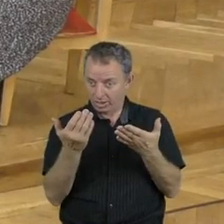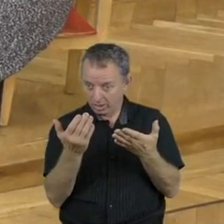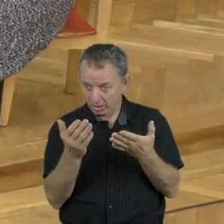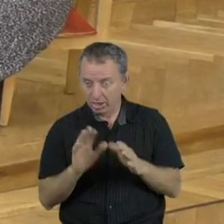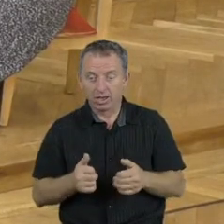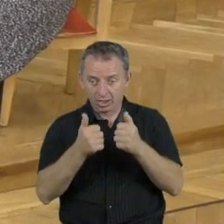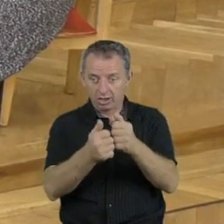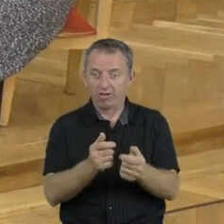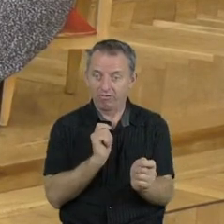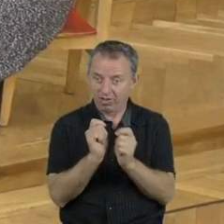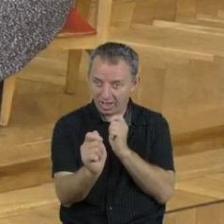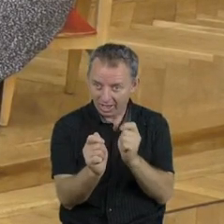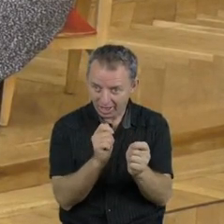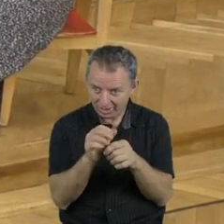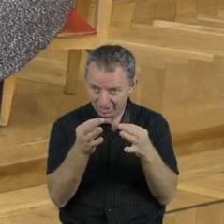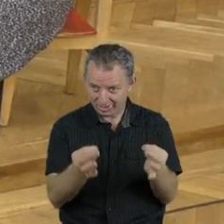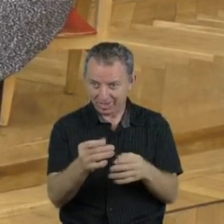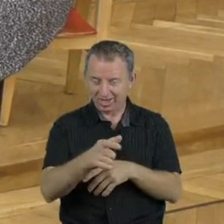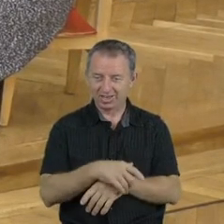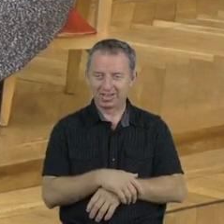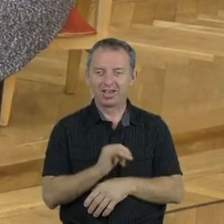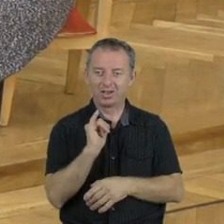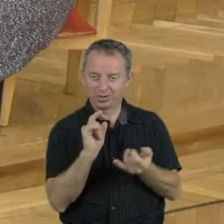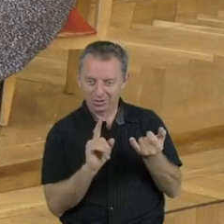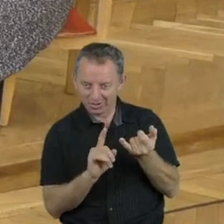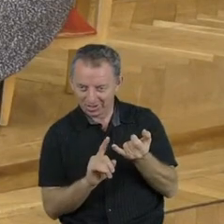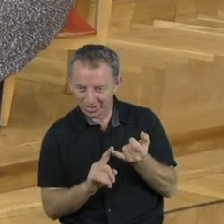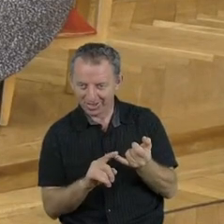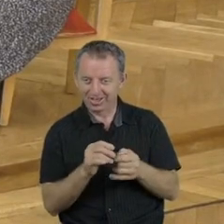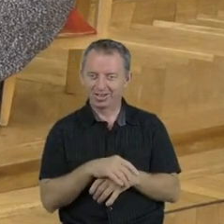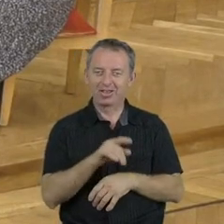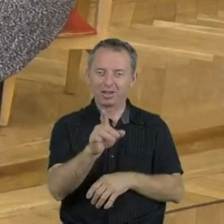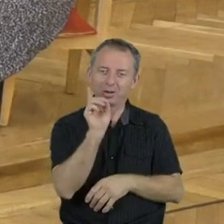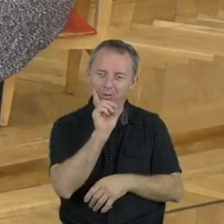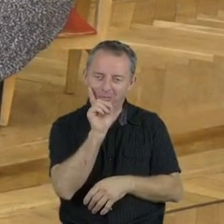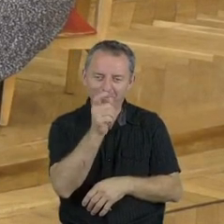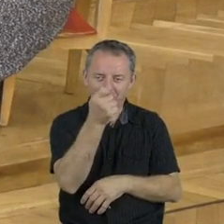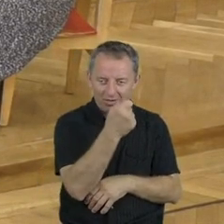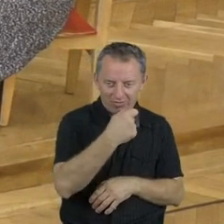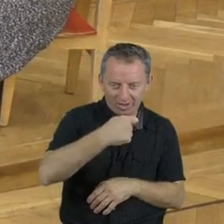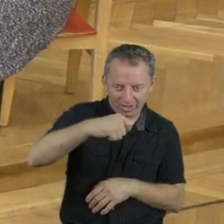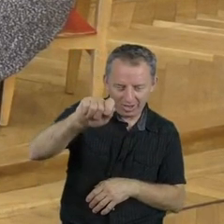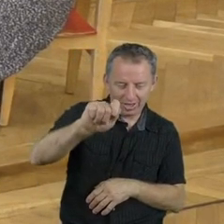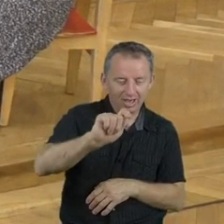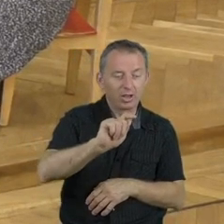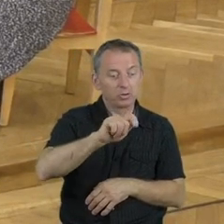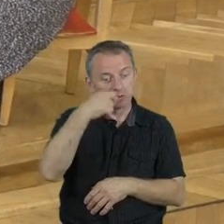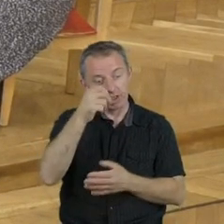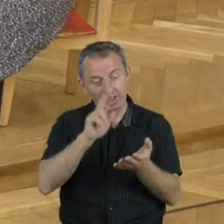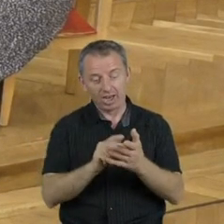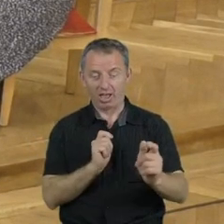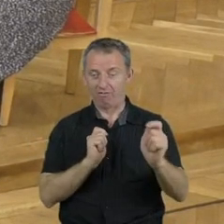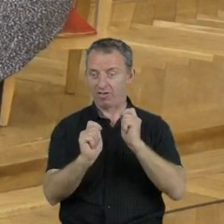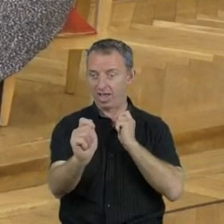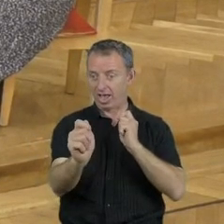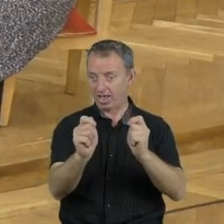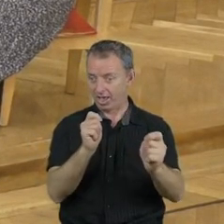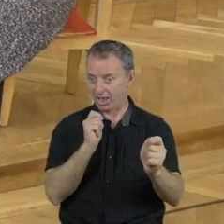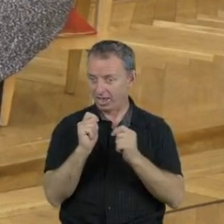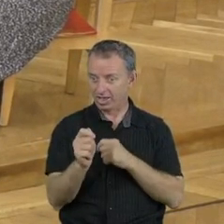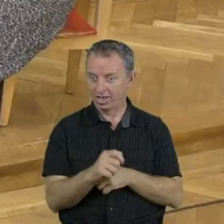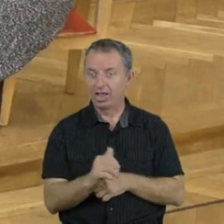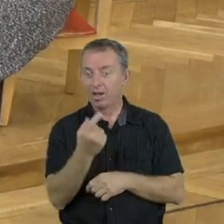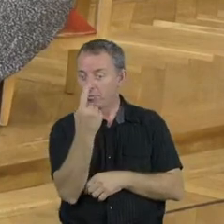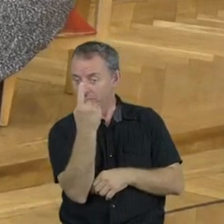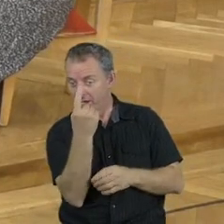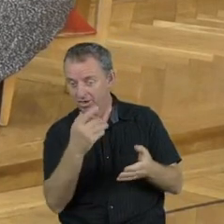wakacje, tak jak teraz, i ten chłopczyk wyjechał do dziadka na wakacje. No i już w